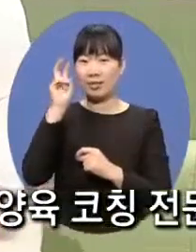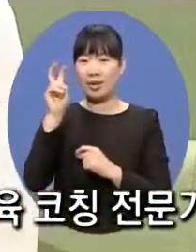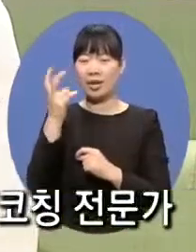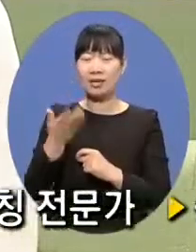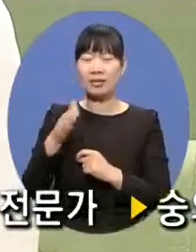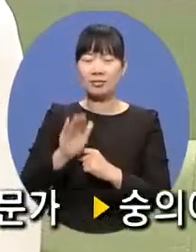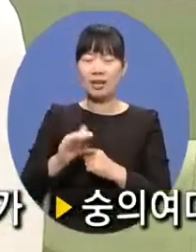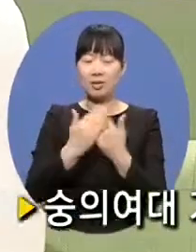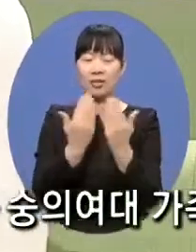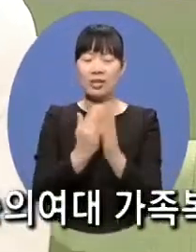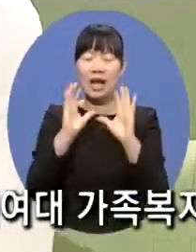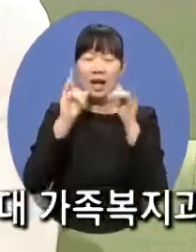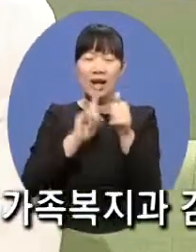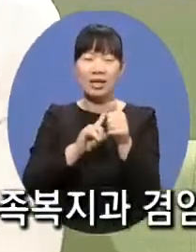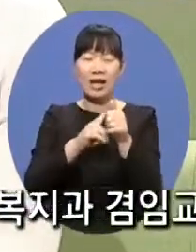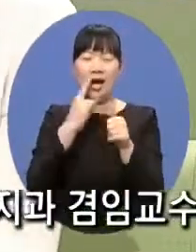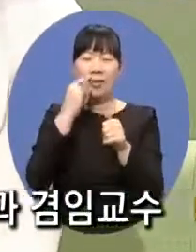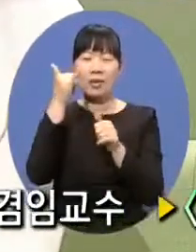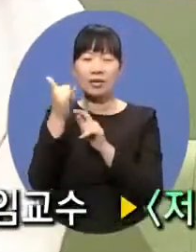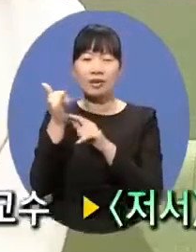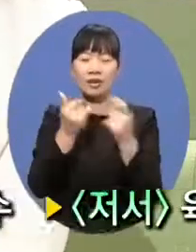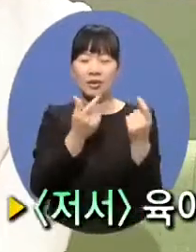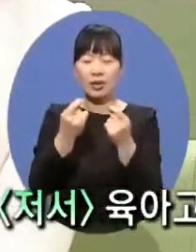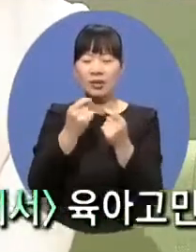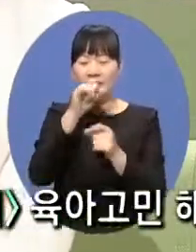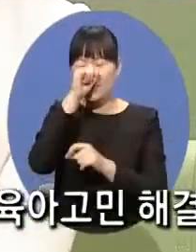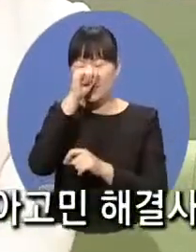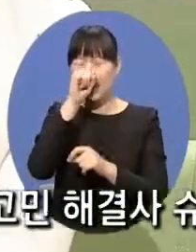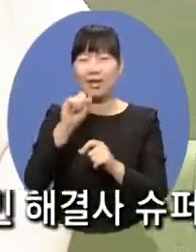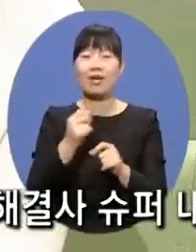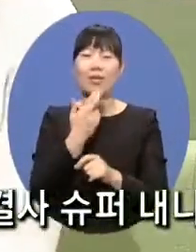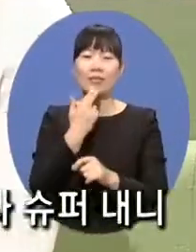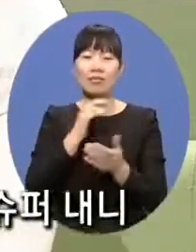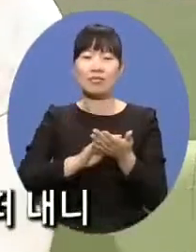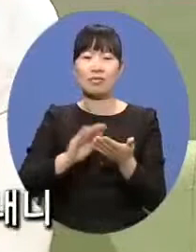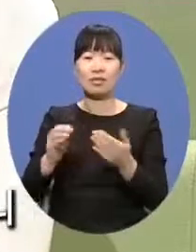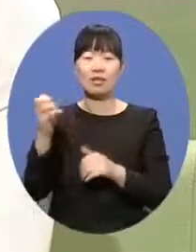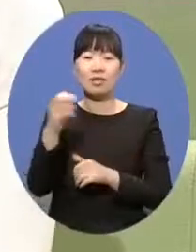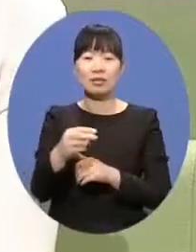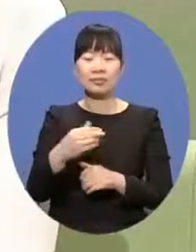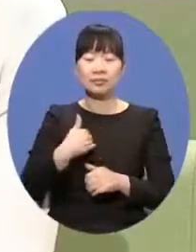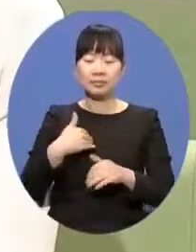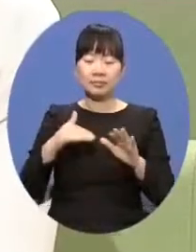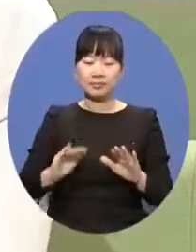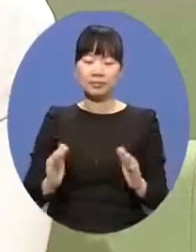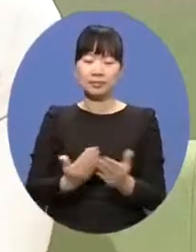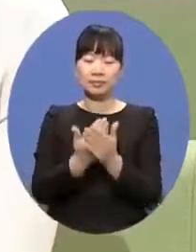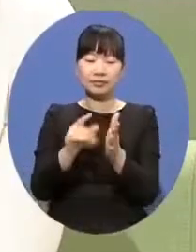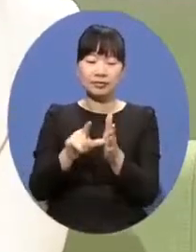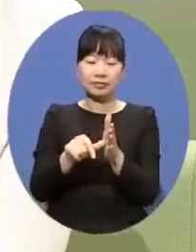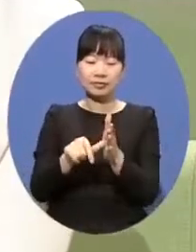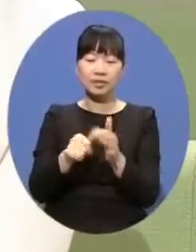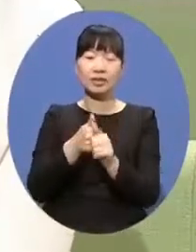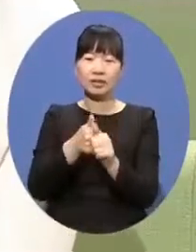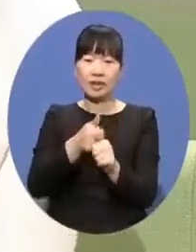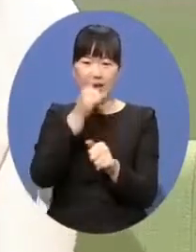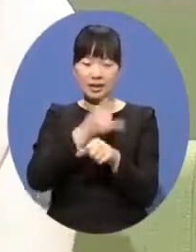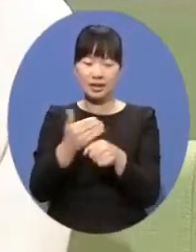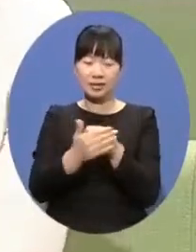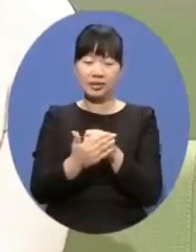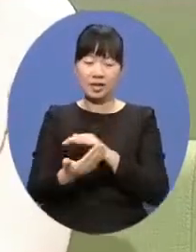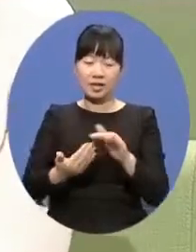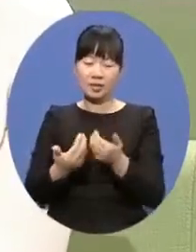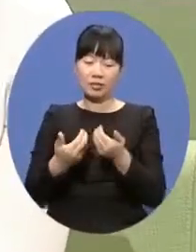그런데 모든 아이들이 다 엄마 아빠를 똑같이 좋아하진 않습니다. 네. 그리고 지금 발달 시기에 있는 아이들이거든요. 아까